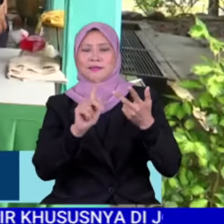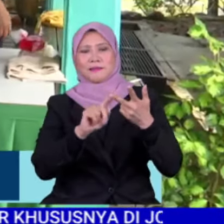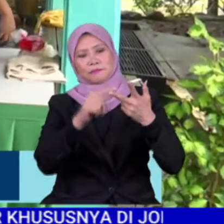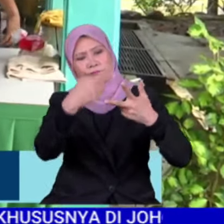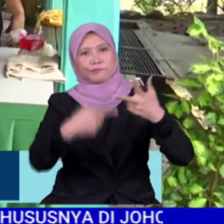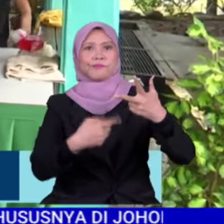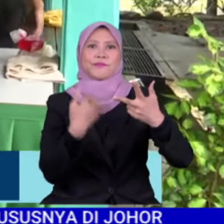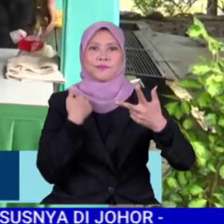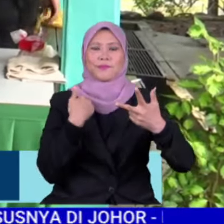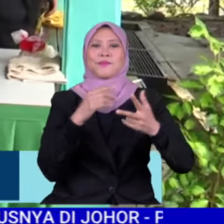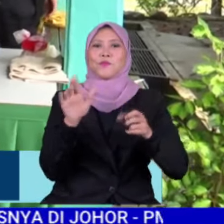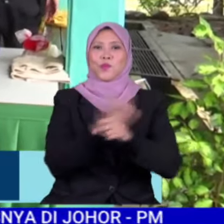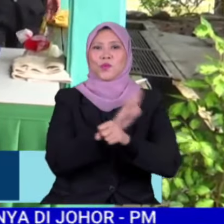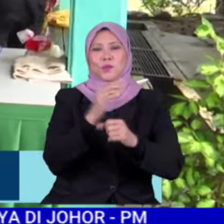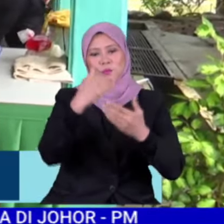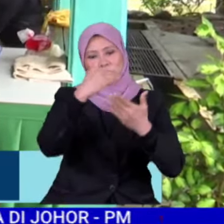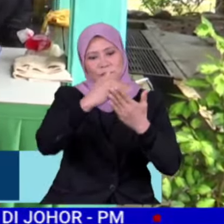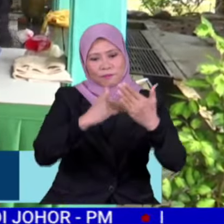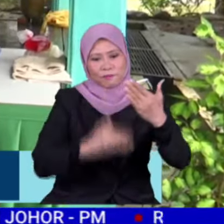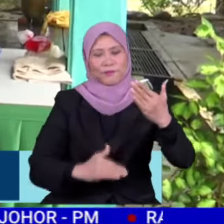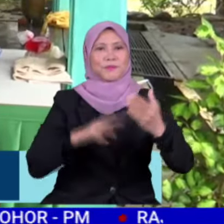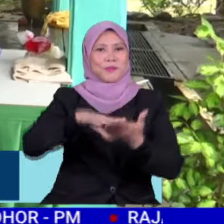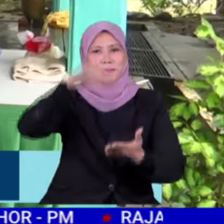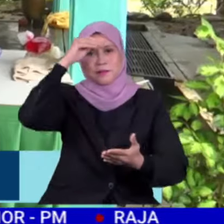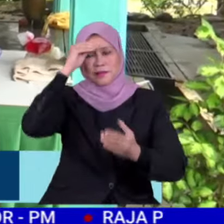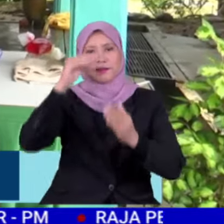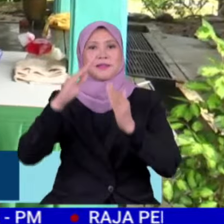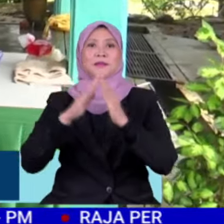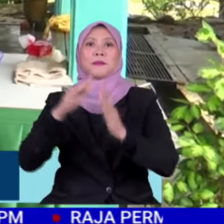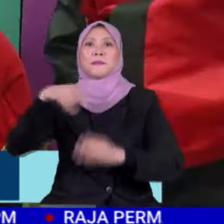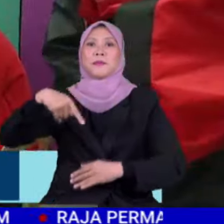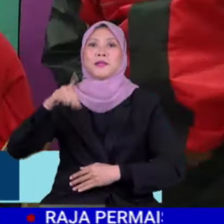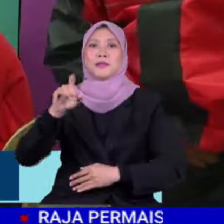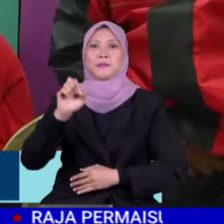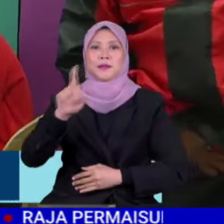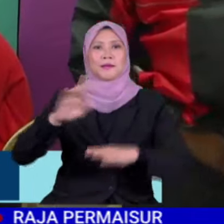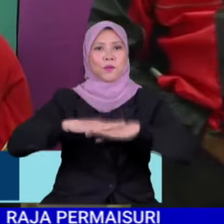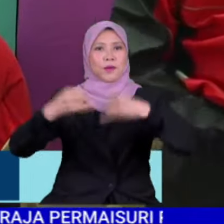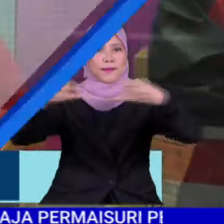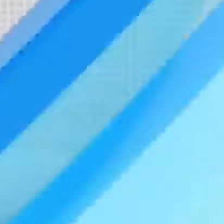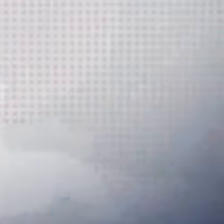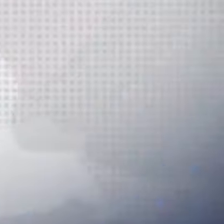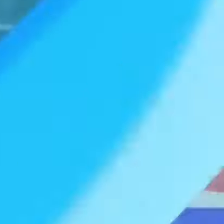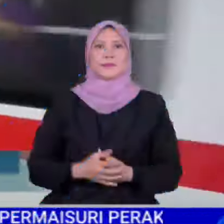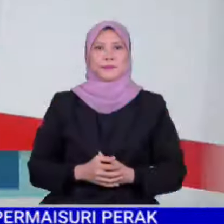akan melaksanakan sepenuhnya modul pengajaran dan pembelajaran di rumah PDPR.